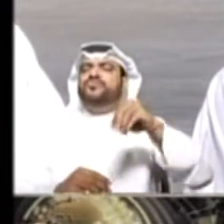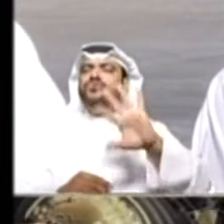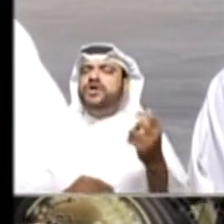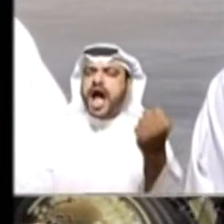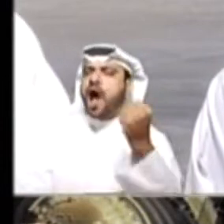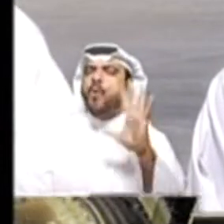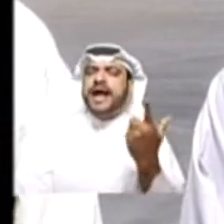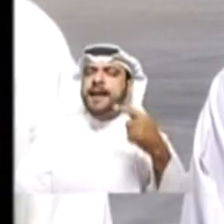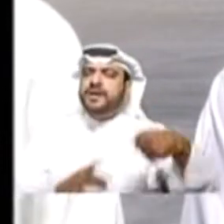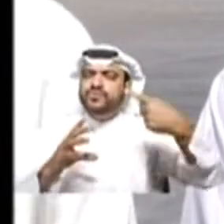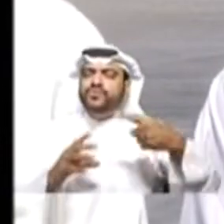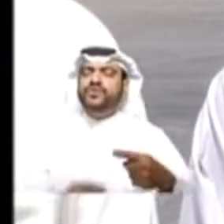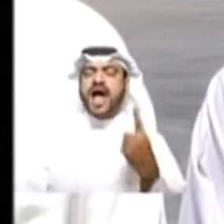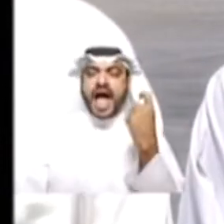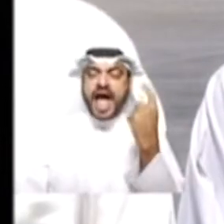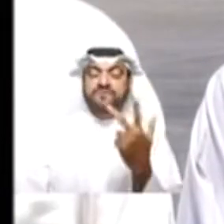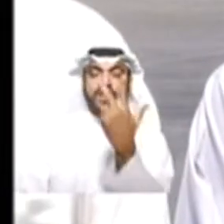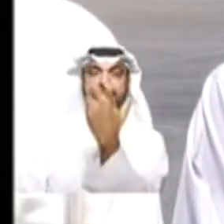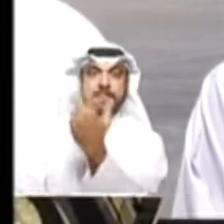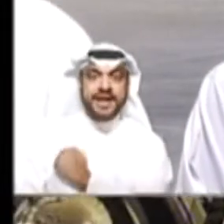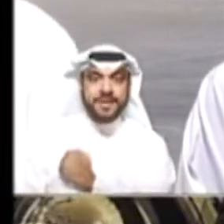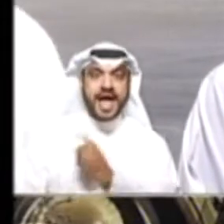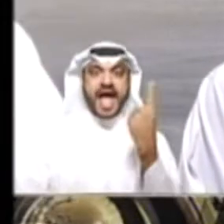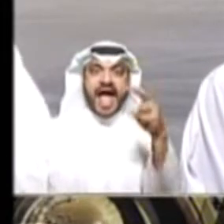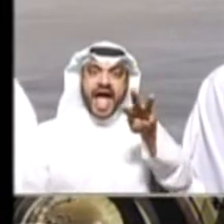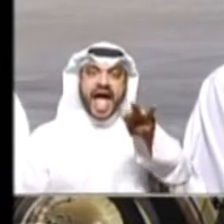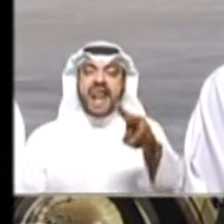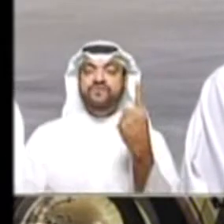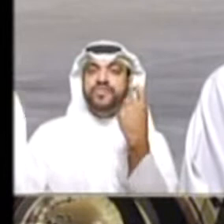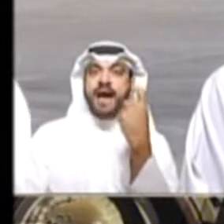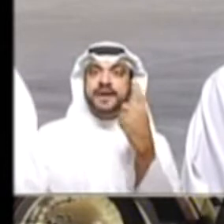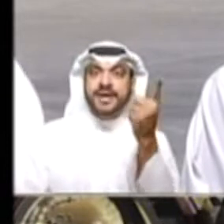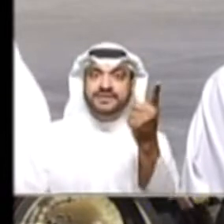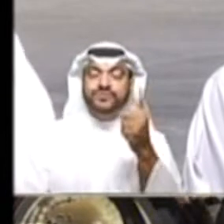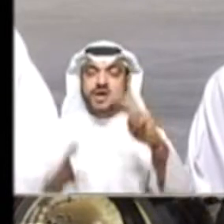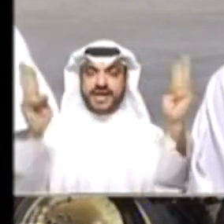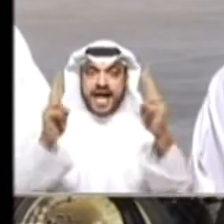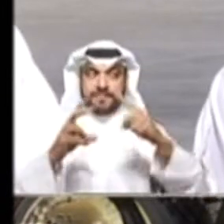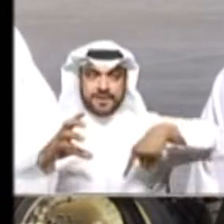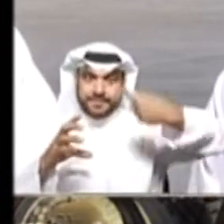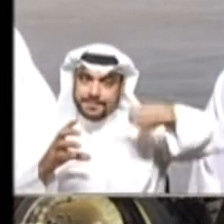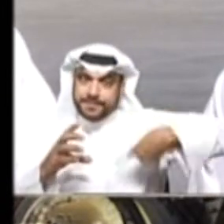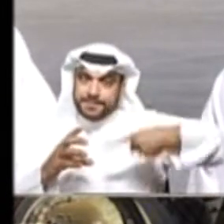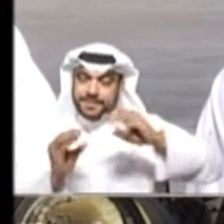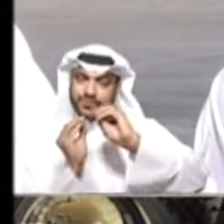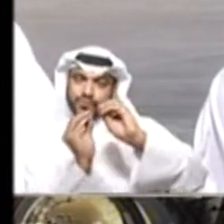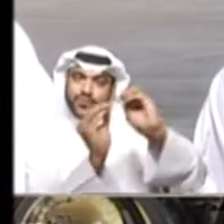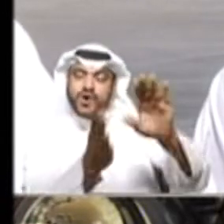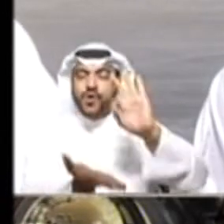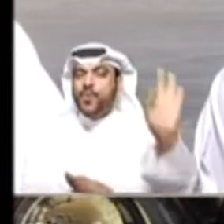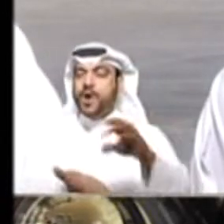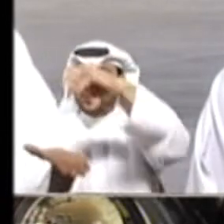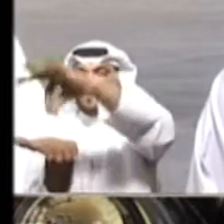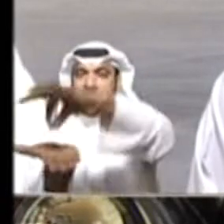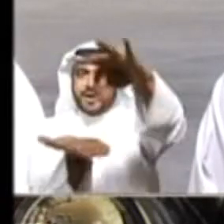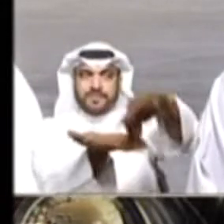منهم 1800 كيلو فولت. هذه المولدات سيتم استخدامها في مواقع